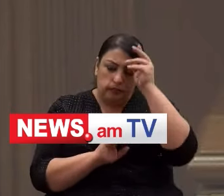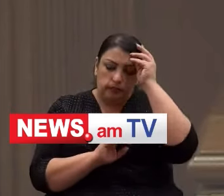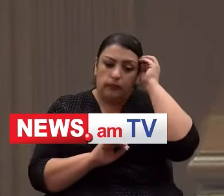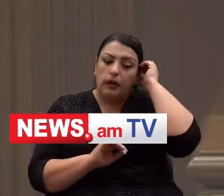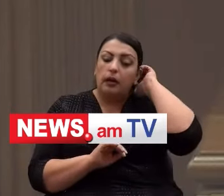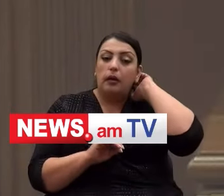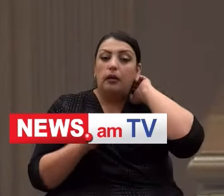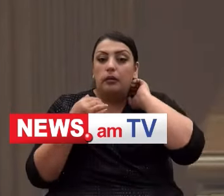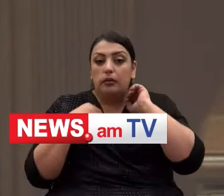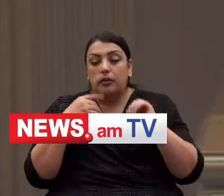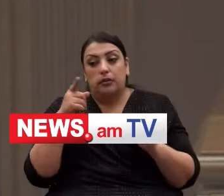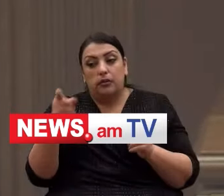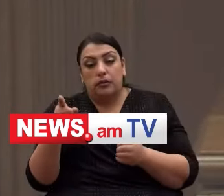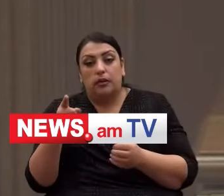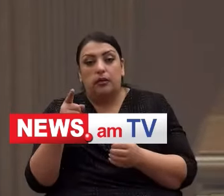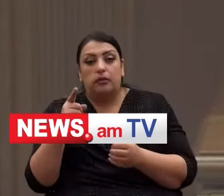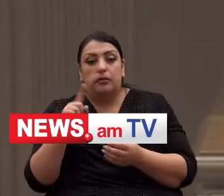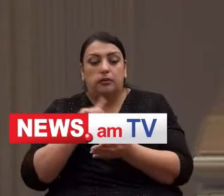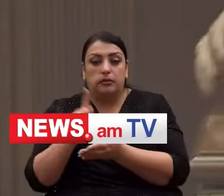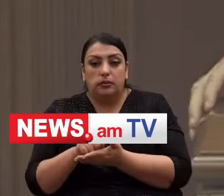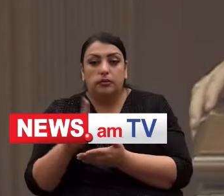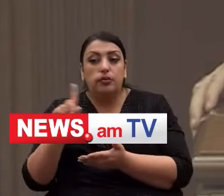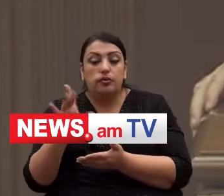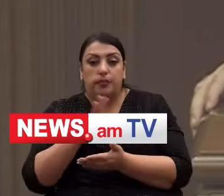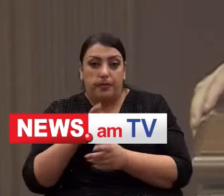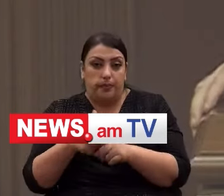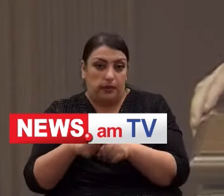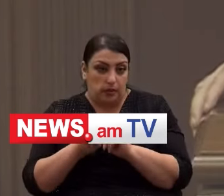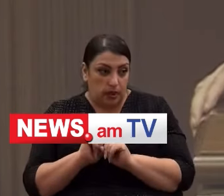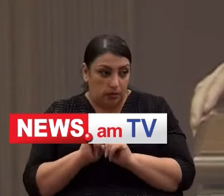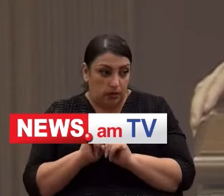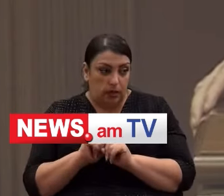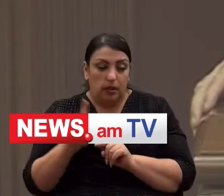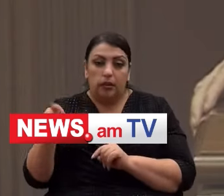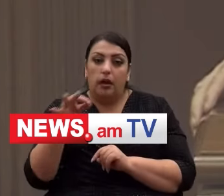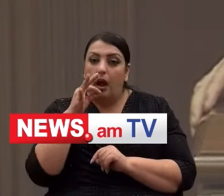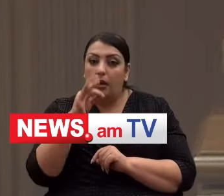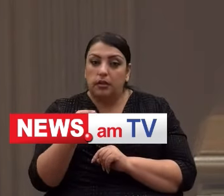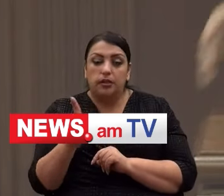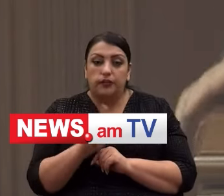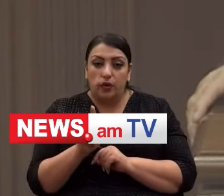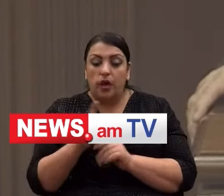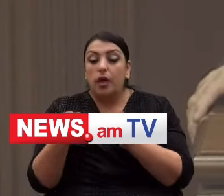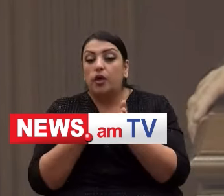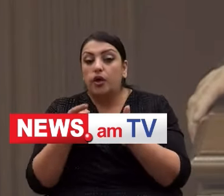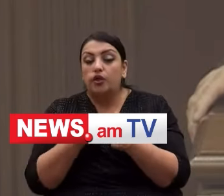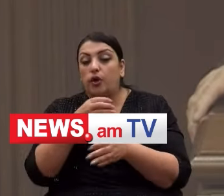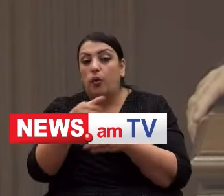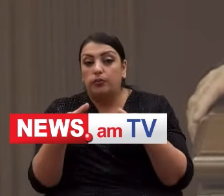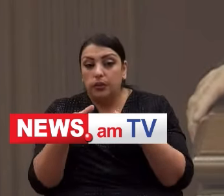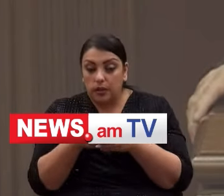հարցին պատասխանեց, մասնավորապես ինքն ինչ ասեց։ Ասեց, որ ինքը քննչական կոմիտեն եւ